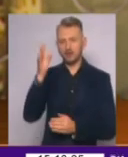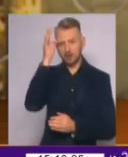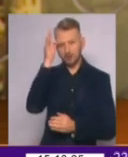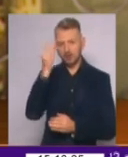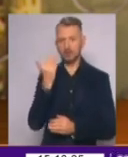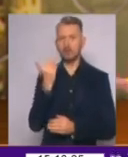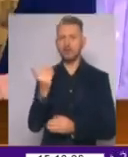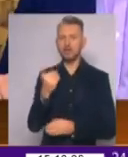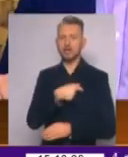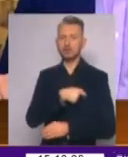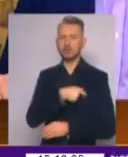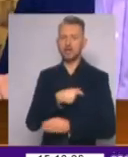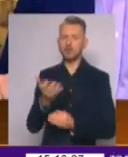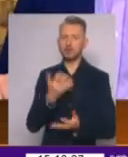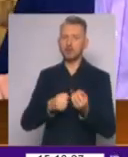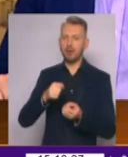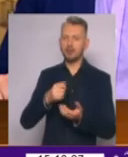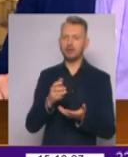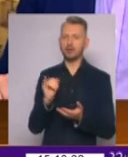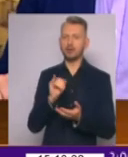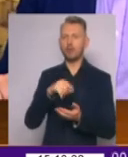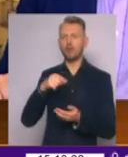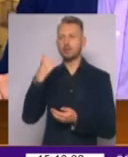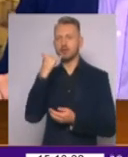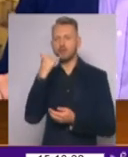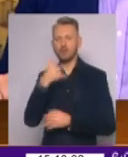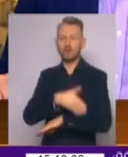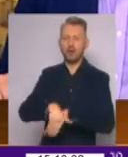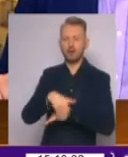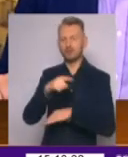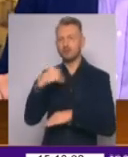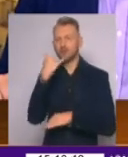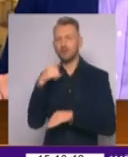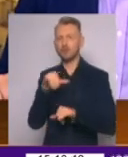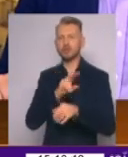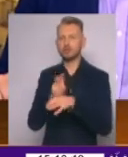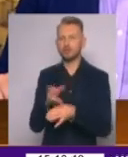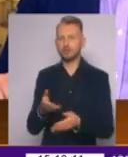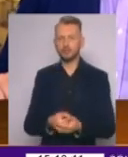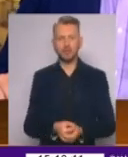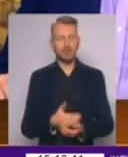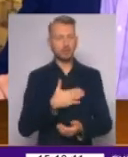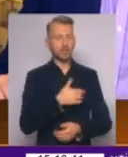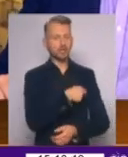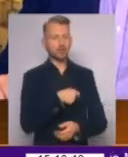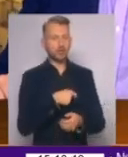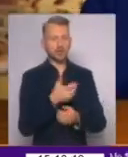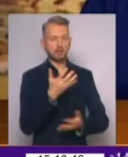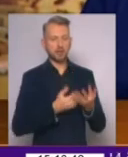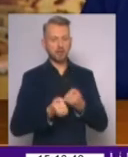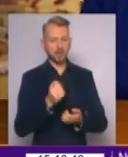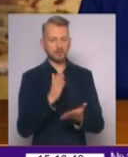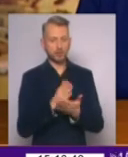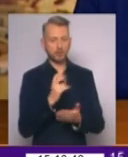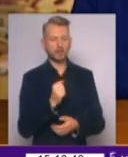депутатську приймальню і номер телефонів озвучити, щоб всі розуміли, куди також можна звертатися прямо до вас. Прошу. Ну, моя депутатська приймальня, звичайно, знаходиться